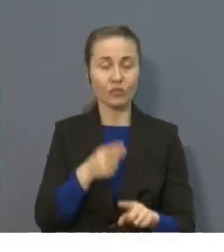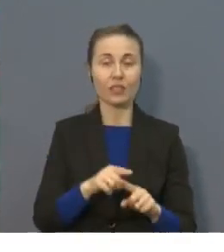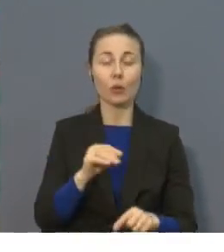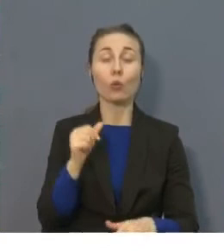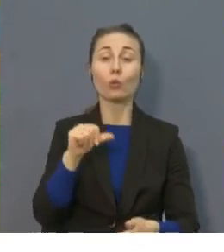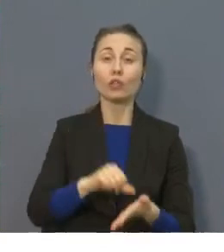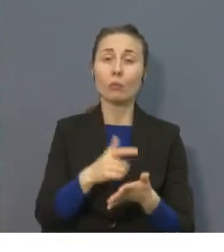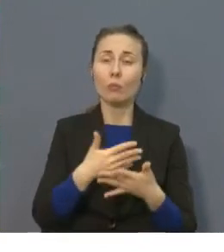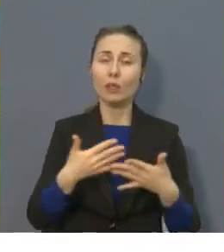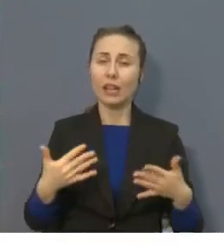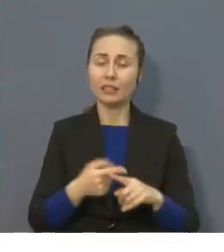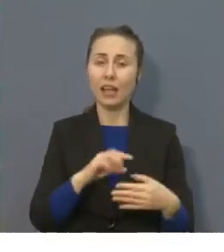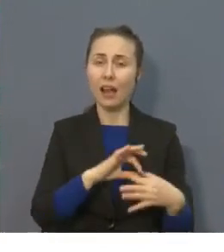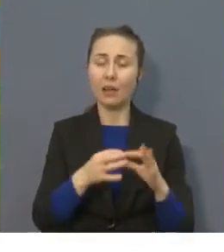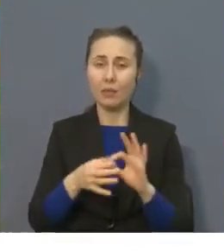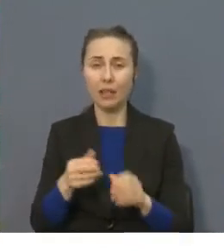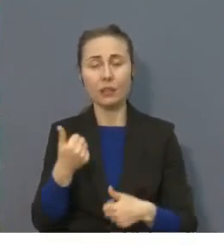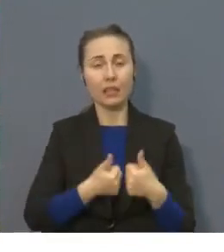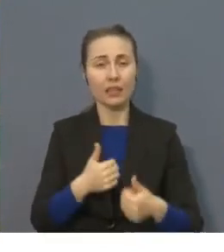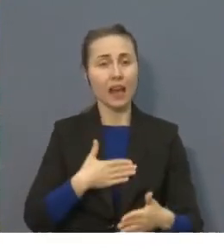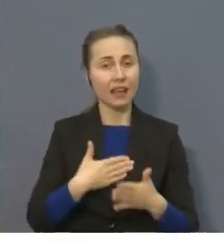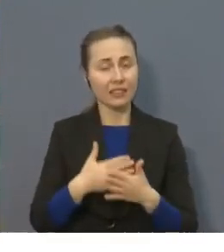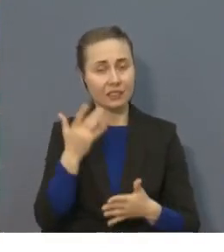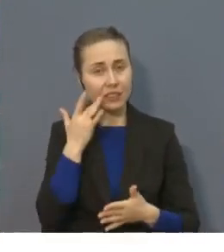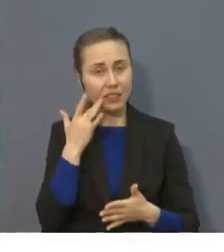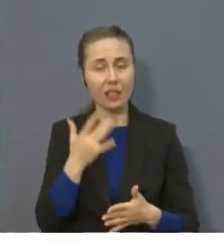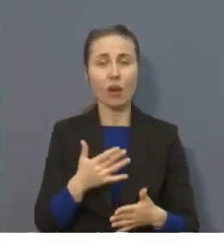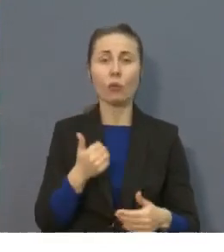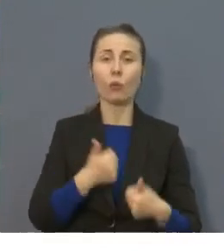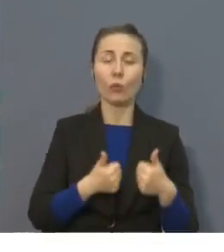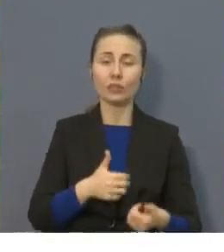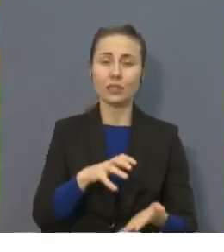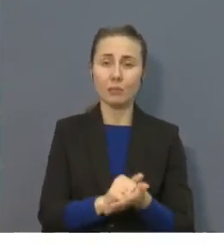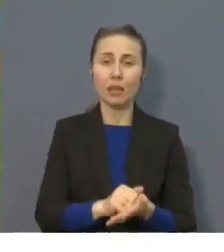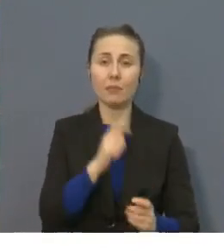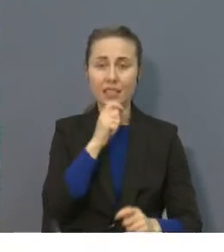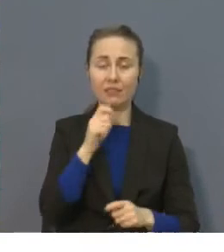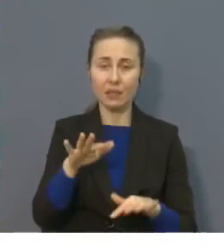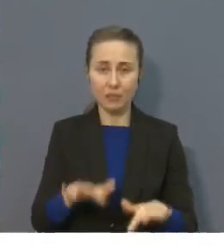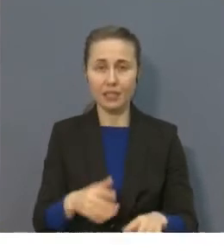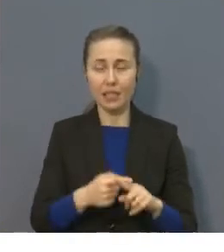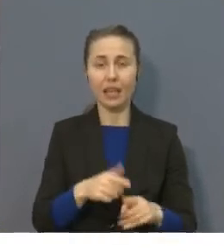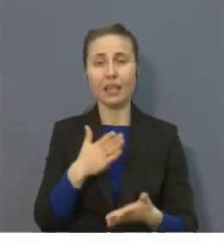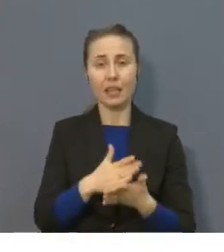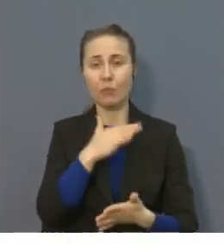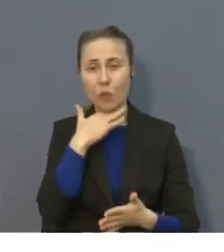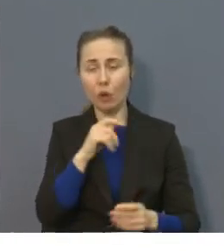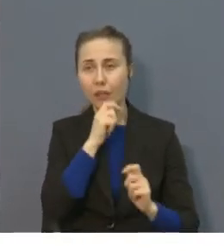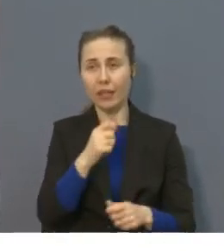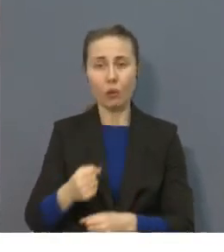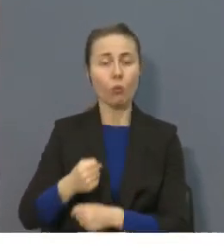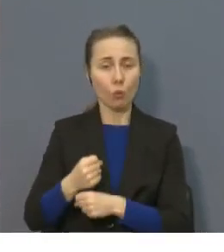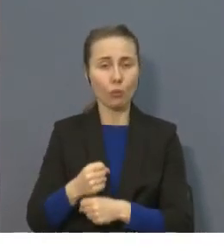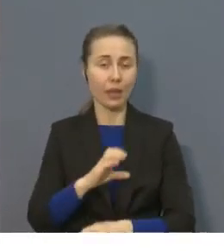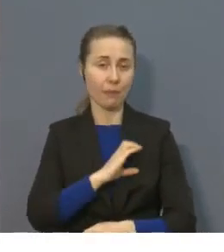олимпиадаларға қатысады. Әрдайым белсенді. Жарыстарда ол жиі жүлде алады. Көптеген марапаттарға ие. Қыз